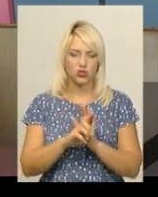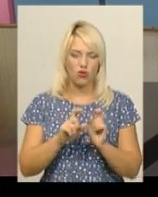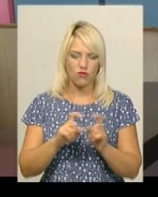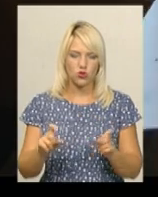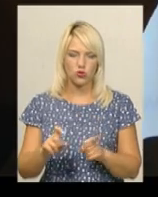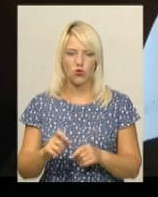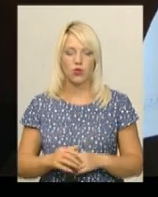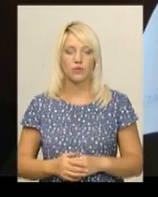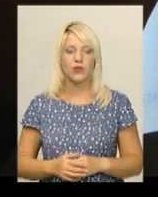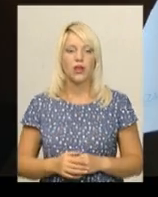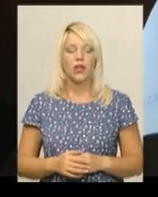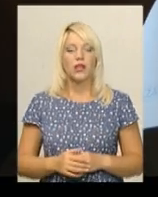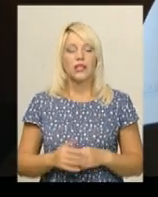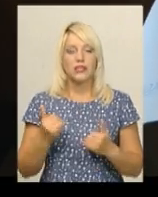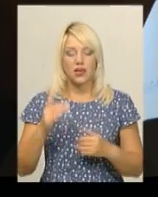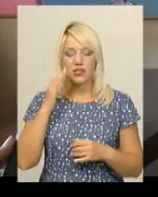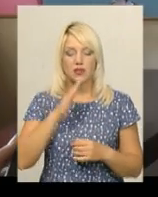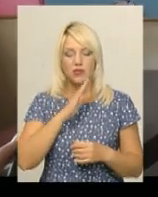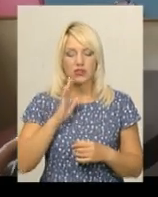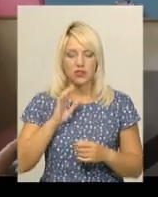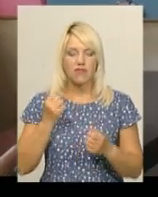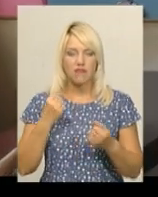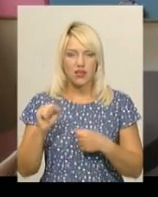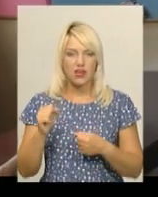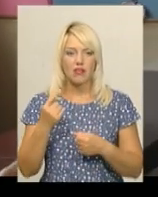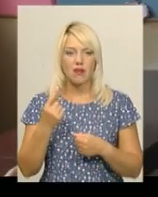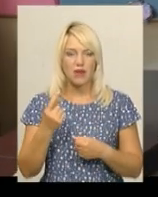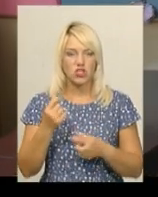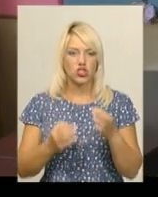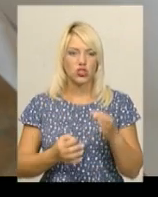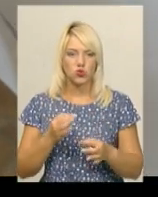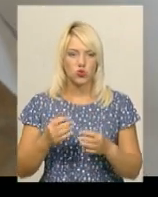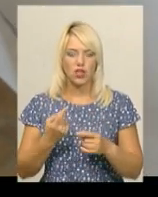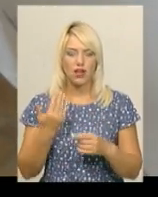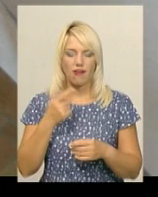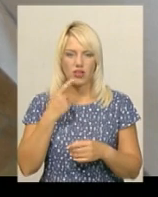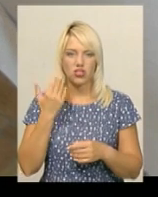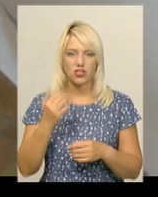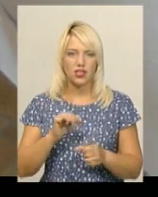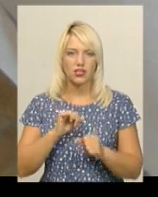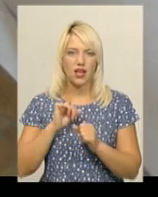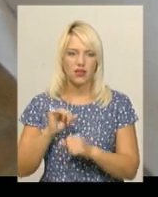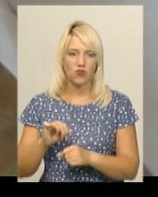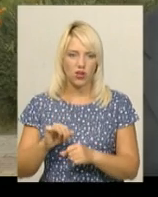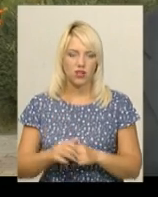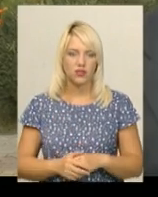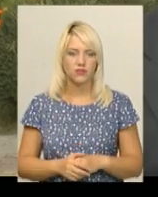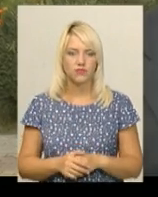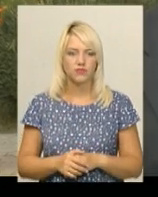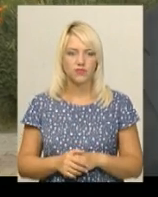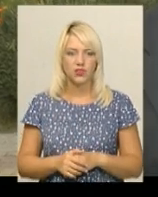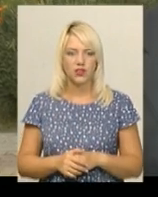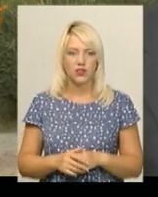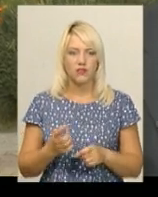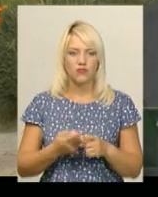і Дісові. Зараз батьки виграли суд першої інстанції, каже їх представник у суді – адвокат Андрій Говорецький. В даному